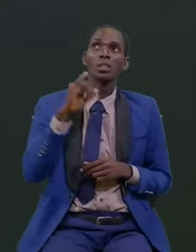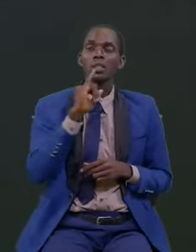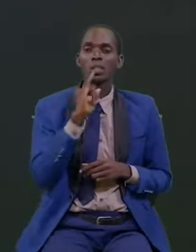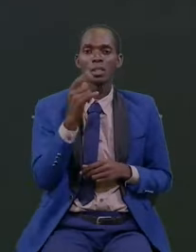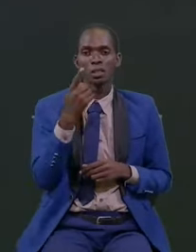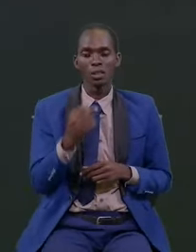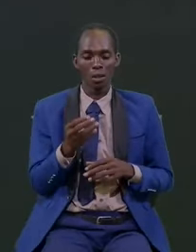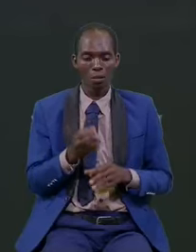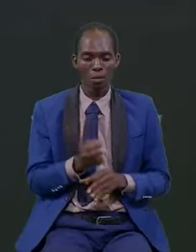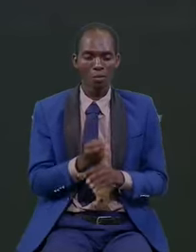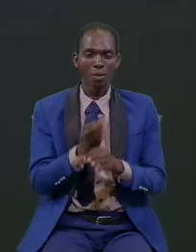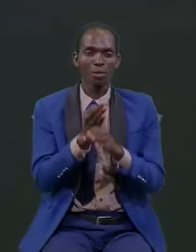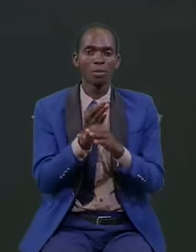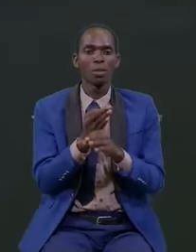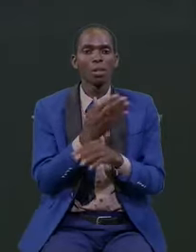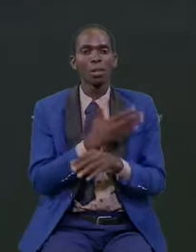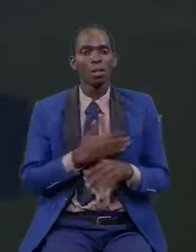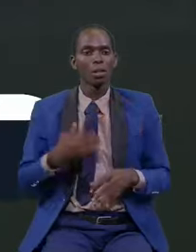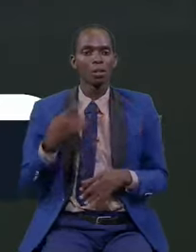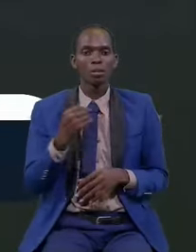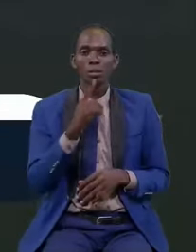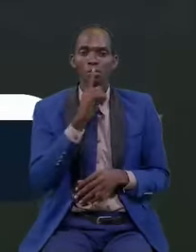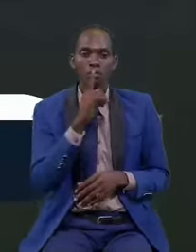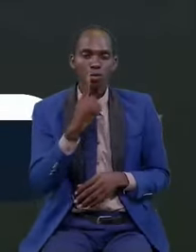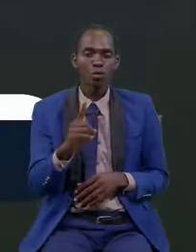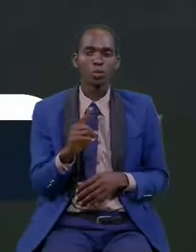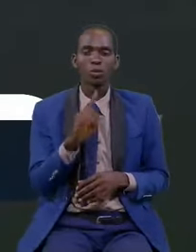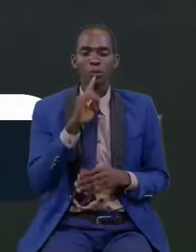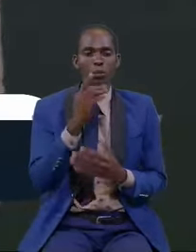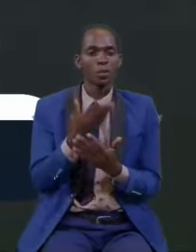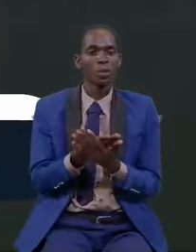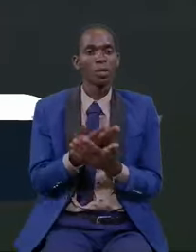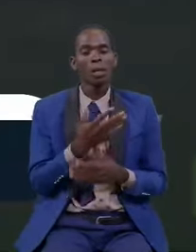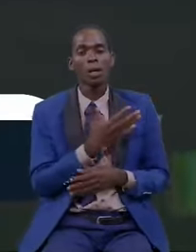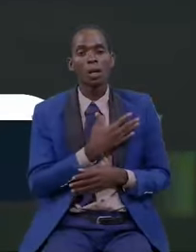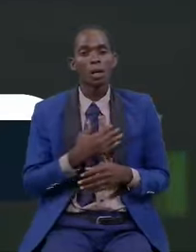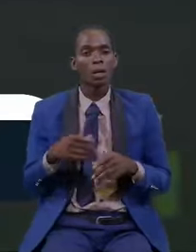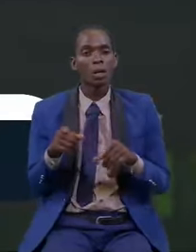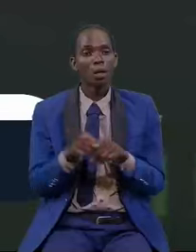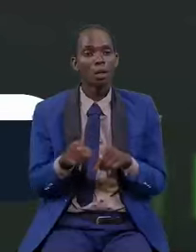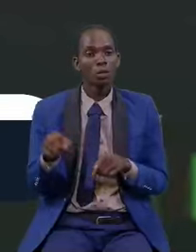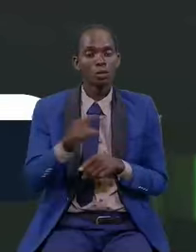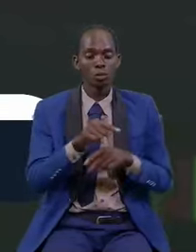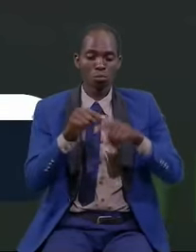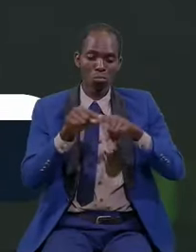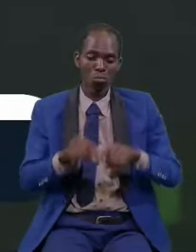il est le témoin fidèle et véritable. Et comme vous dépendez de lui ce